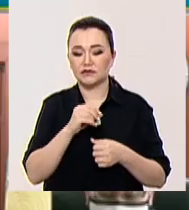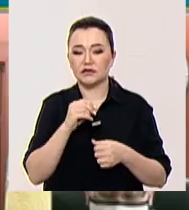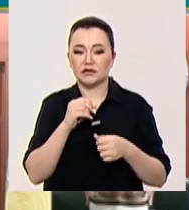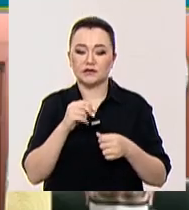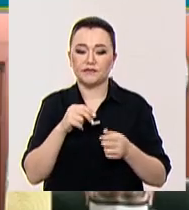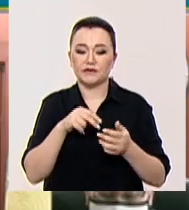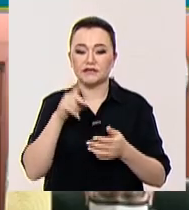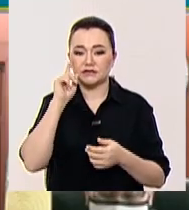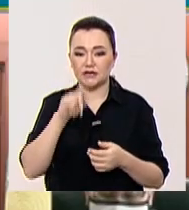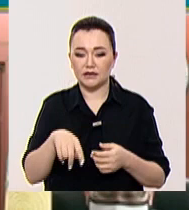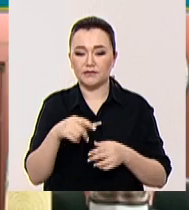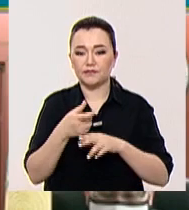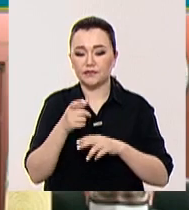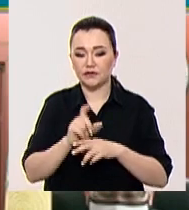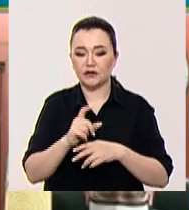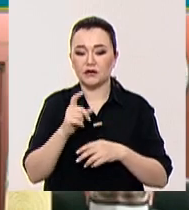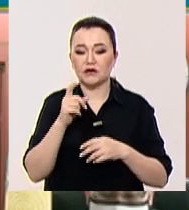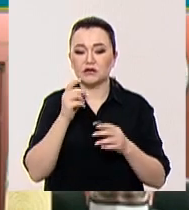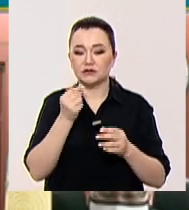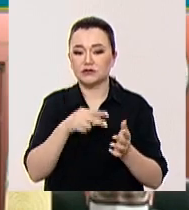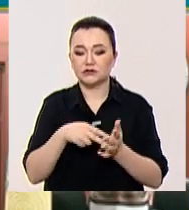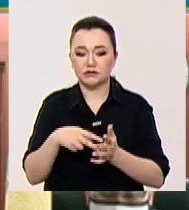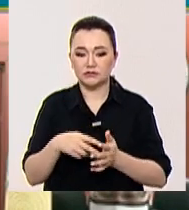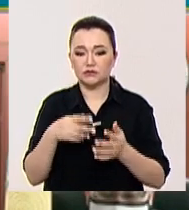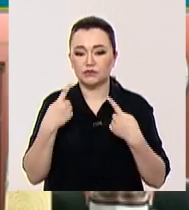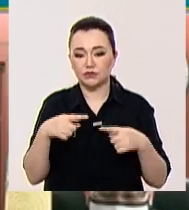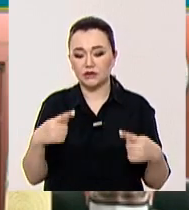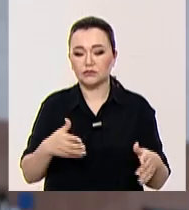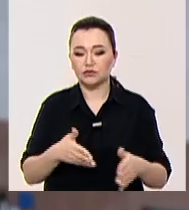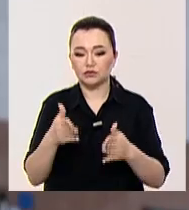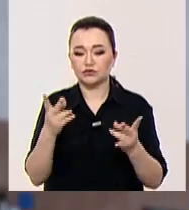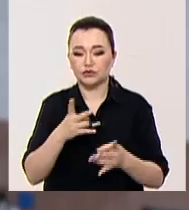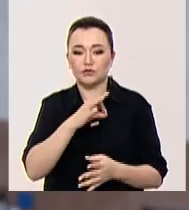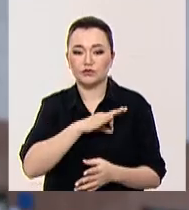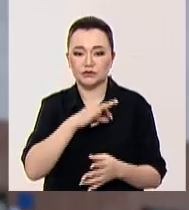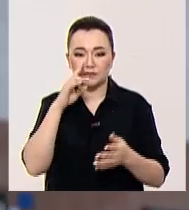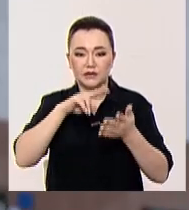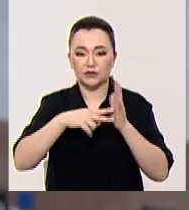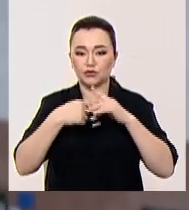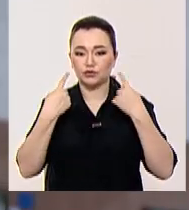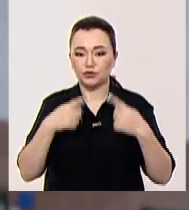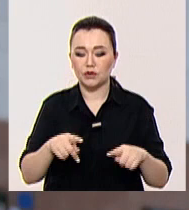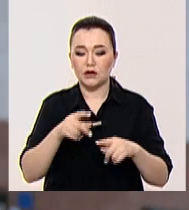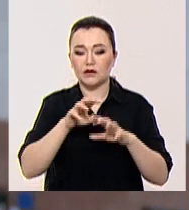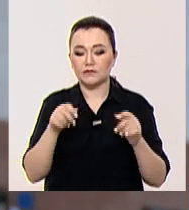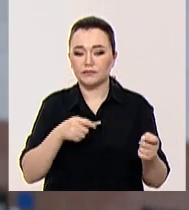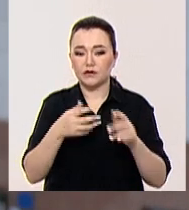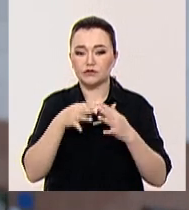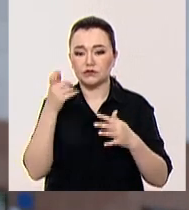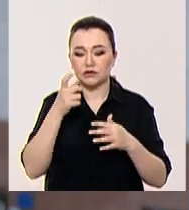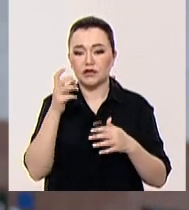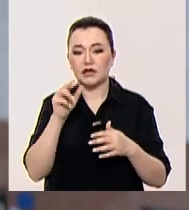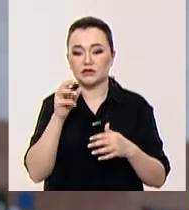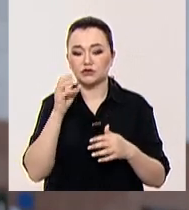жатпайтынын білеміз. Сондықтан бағаларды тұрақтандырудың басқа да әдістерін қолдану қажет. Үкімет басшысы ауыл шаруашылық министрі